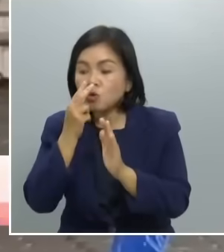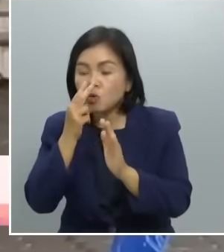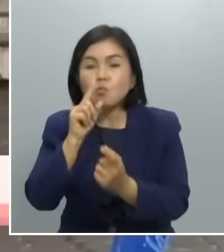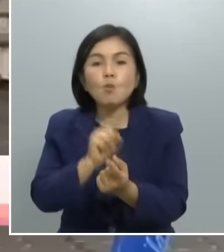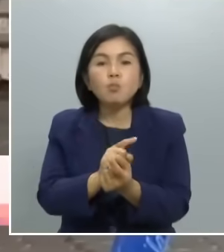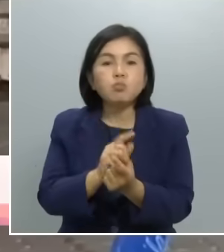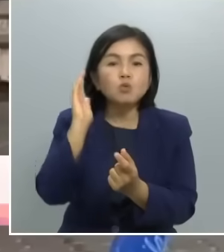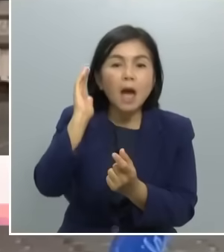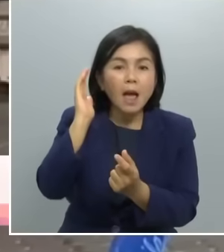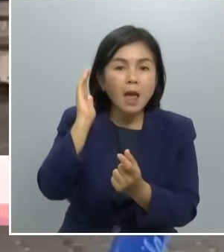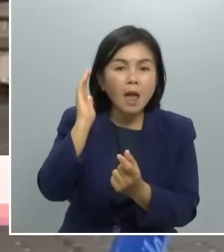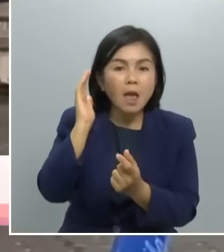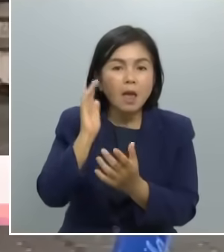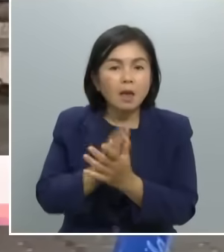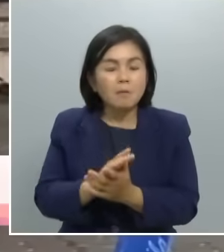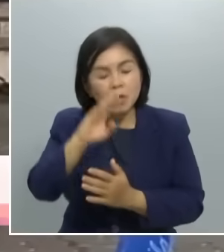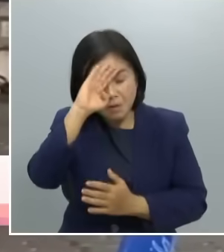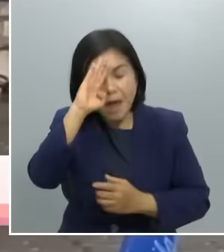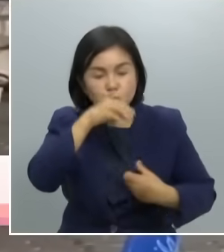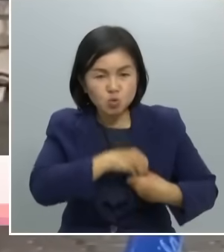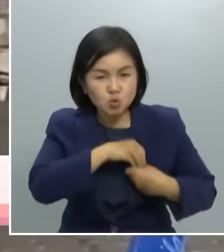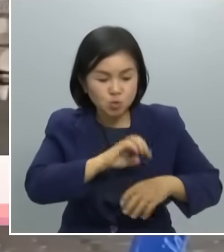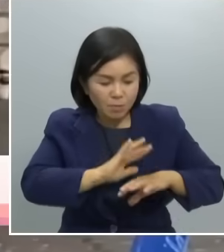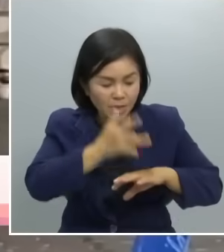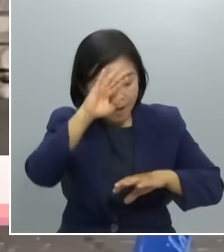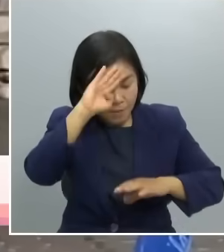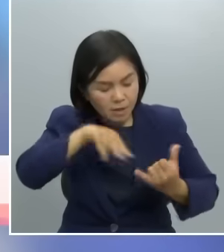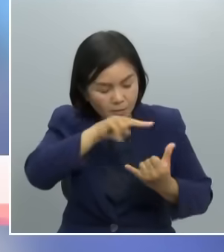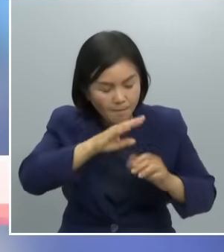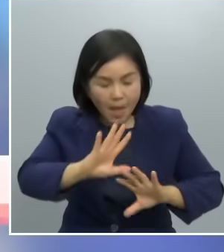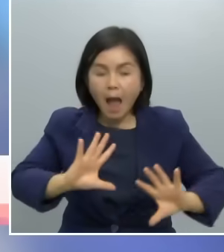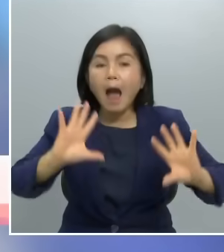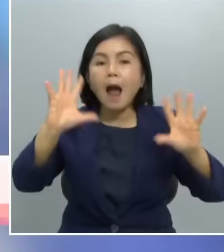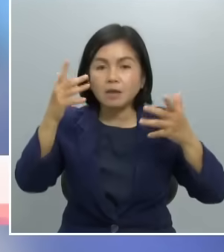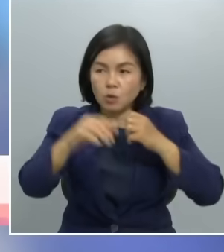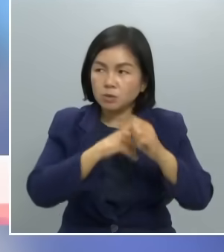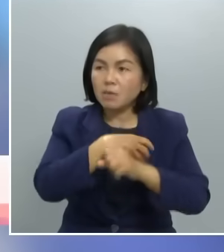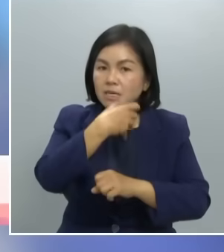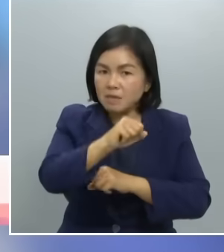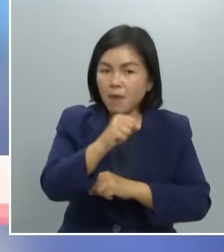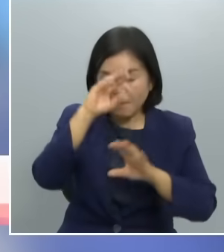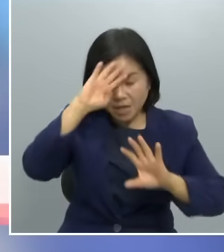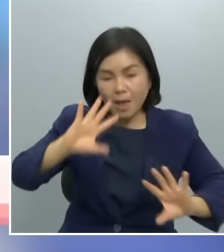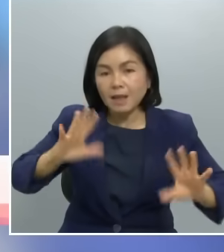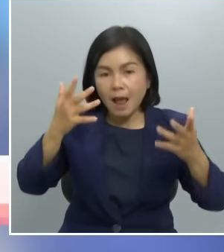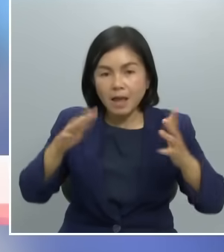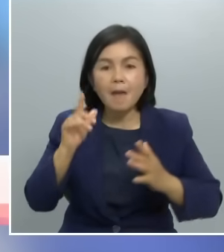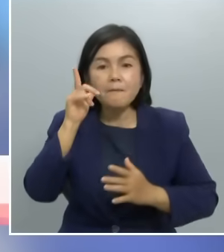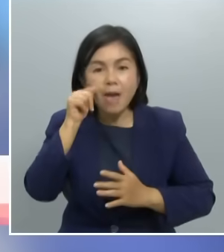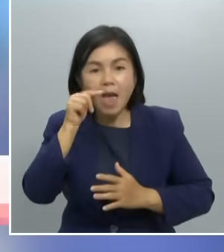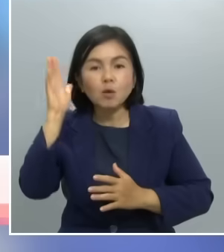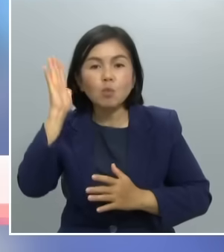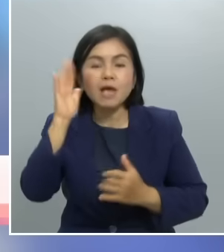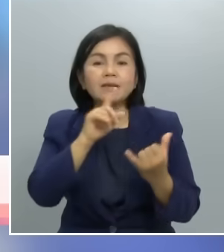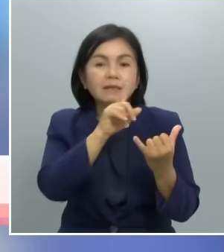าไบรท์เนี่ยเคยป่วยนะฮะแต่ว่ารักษาจนหายขาดไปแล้วเมื่อ10ปีก่อนโดยทั้งฝั่งของแม่ของผู้ตายครับชื่อว่าคุณเสา